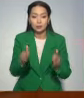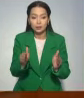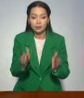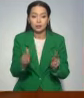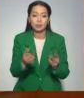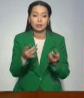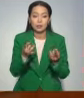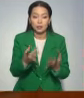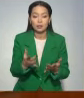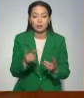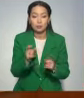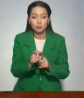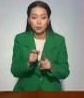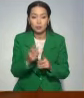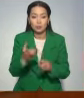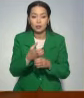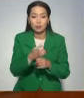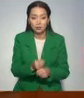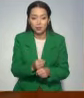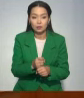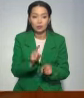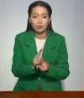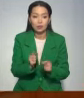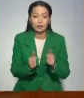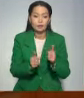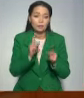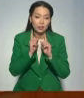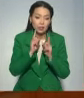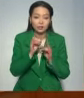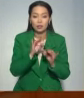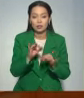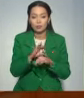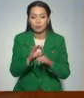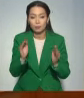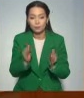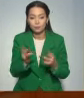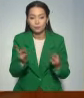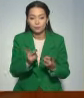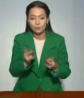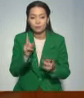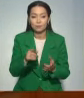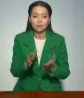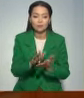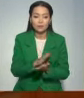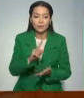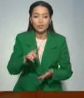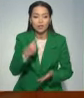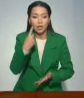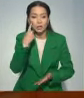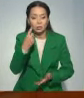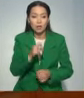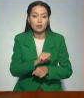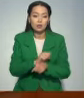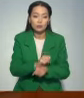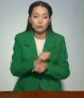простым большинством при этом также сокращается кворум конференции и собрания вводится понятие часовая предупредительная